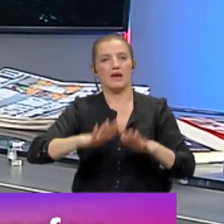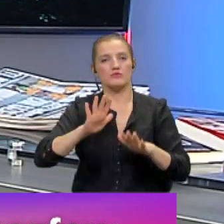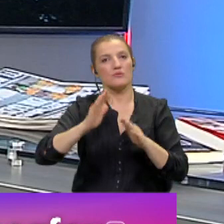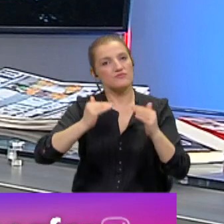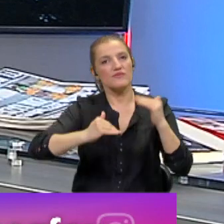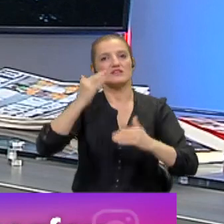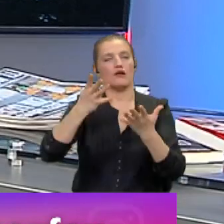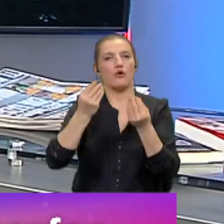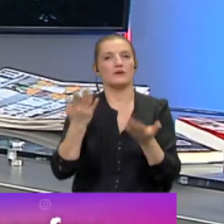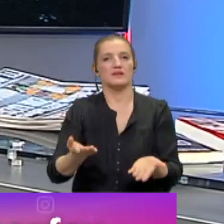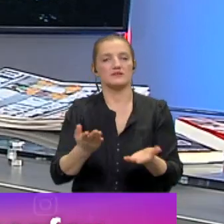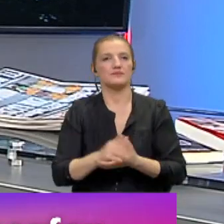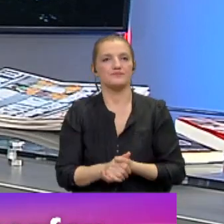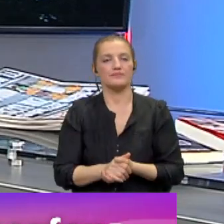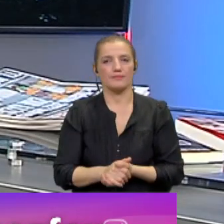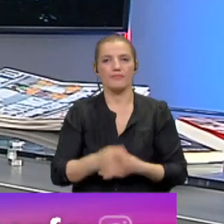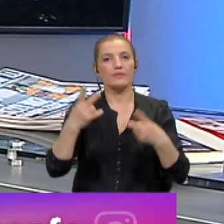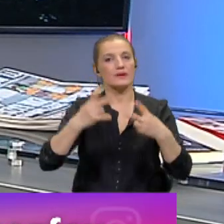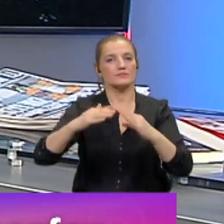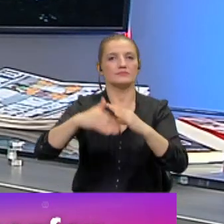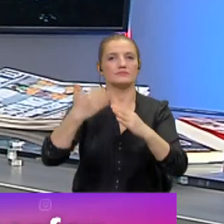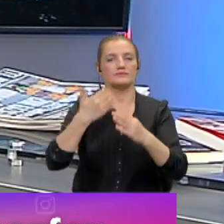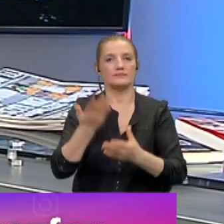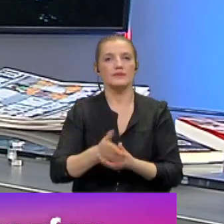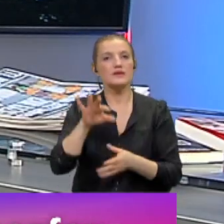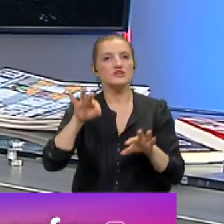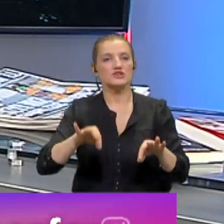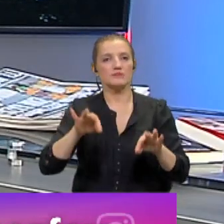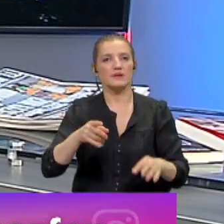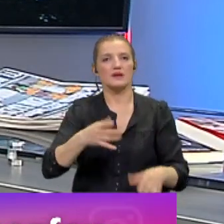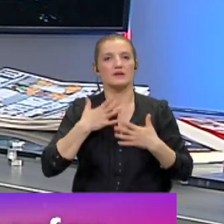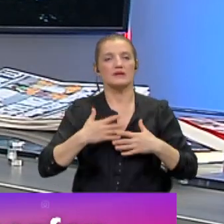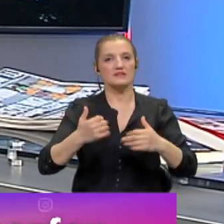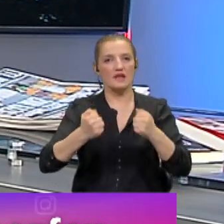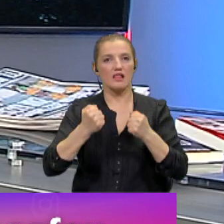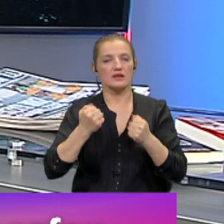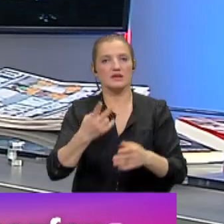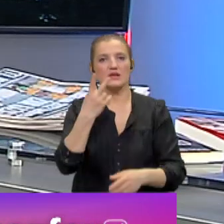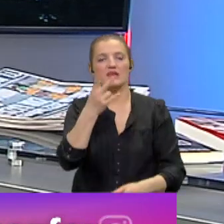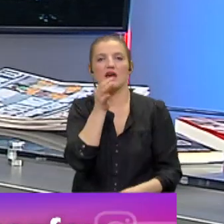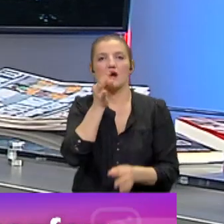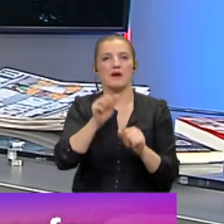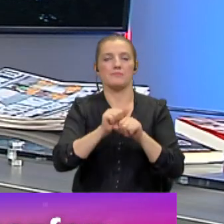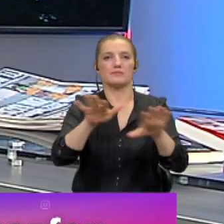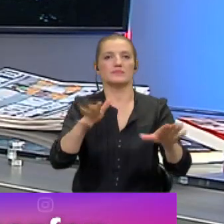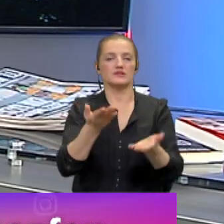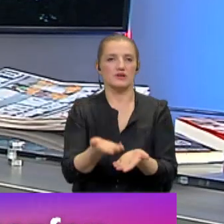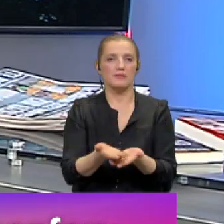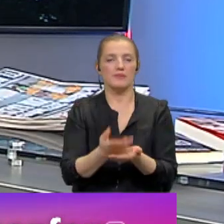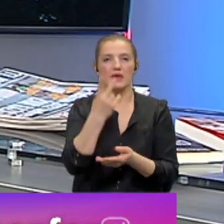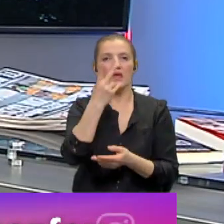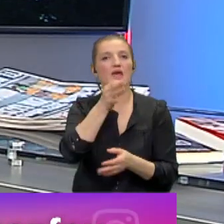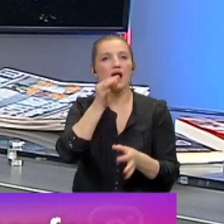fazlası da o iyi gelir diye gelen mesajlar var şimdi sağlıktan iki tane haber paylaşacağız